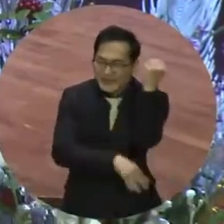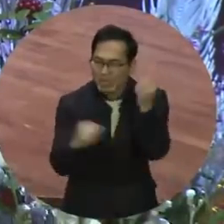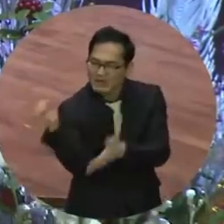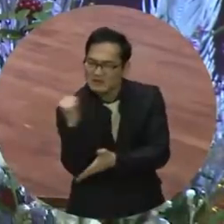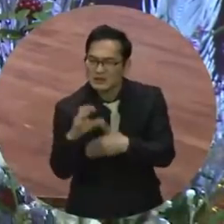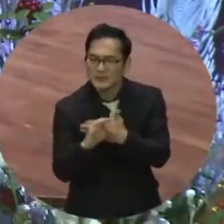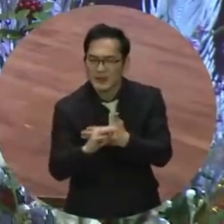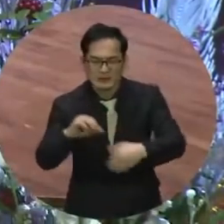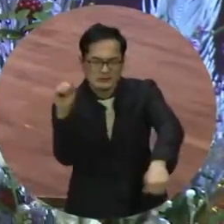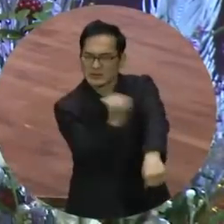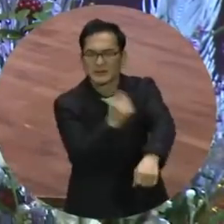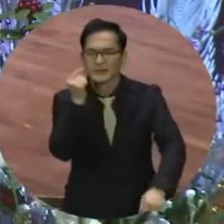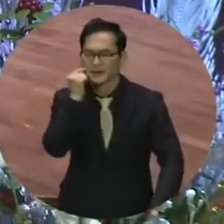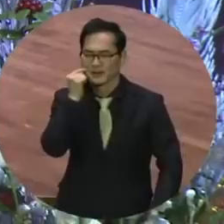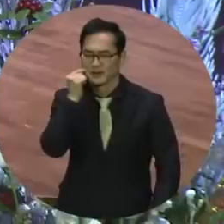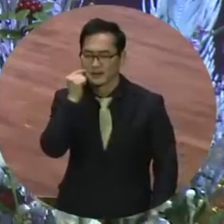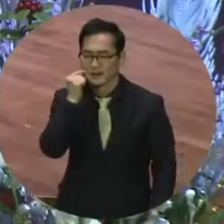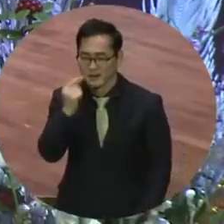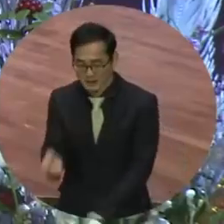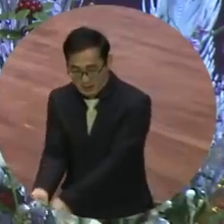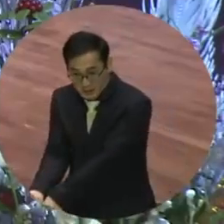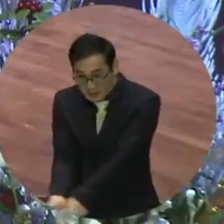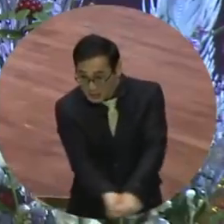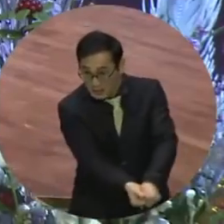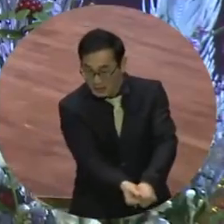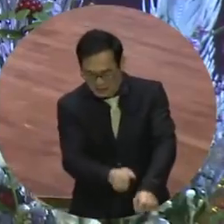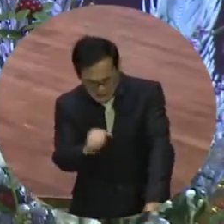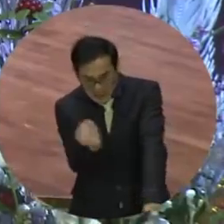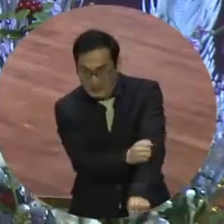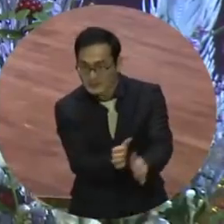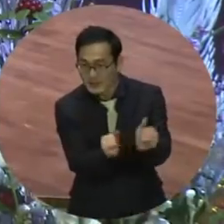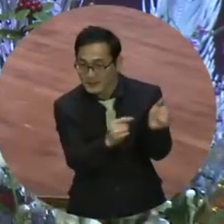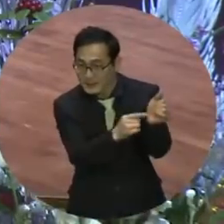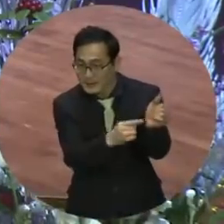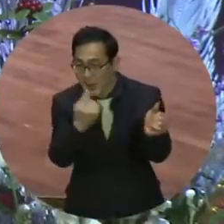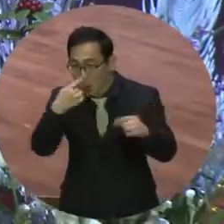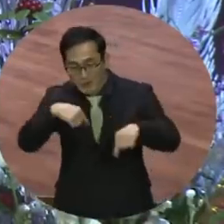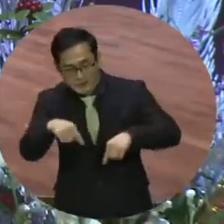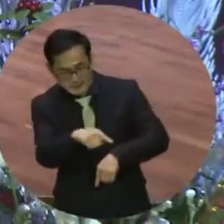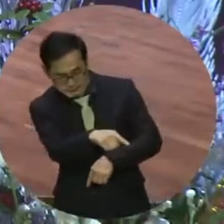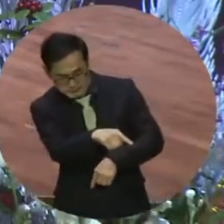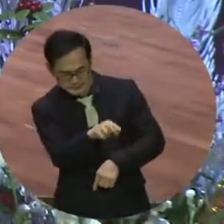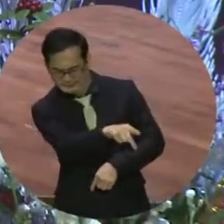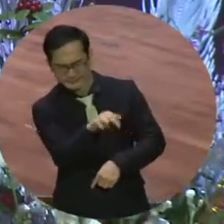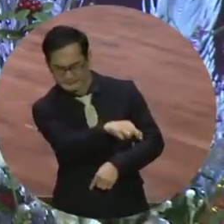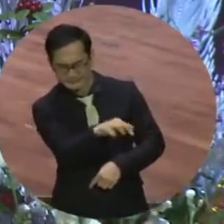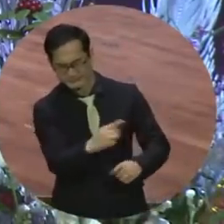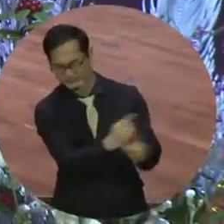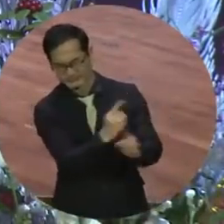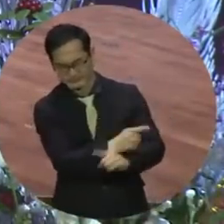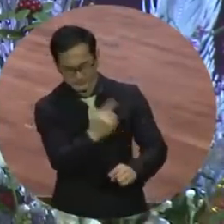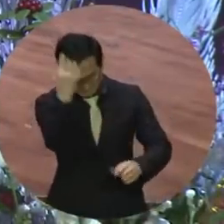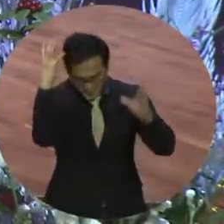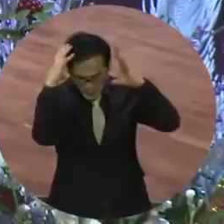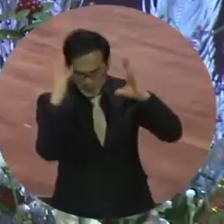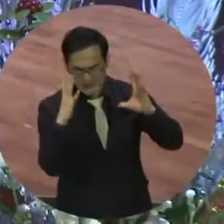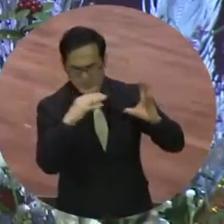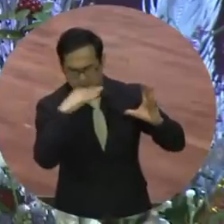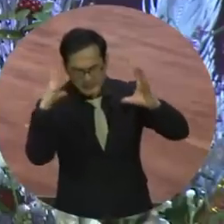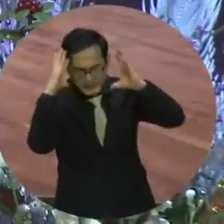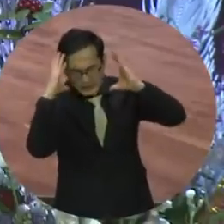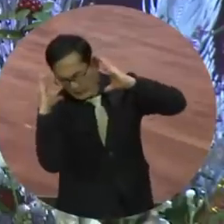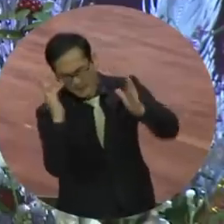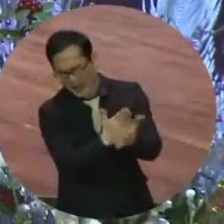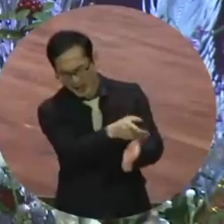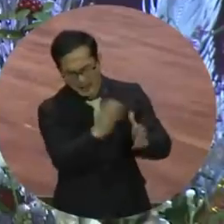선수가 세계적인 선수인데 늘 코치가 있어. 코치가 짝대기가 머리 딱 잡아. 머리 움직이지 마. 기본이에요, 기본.